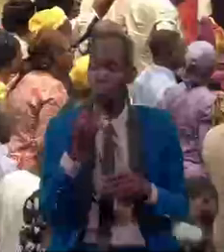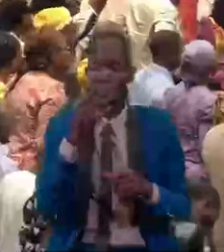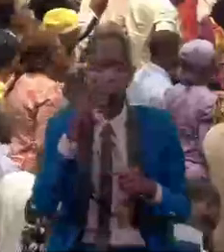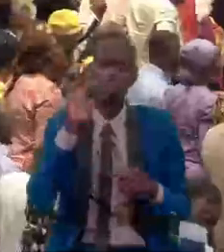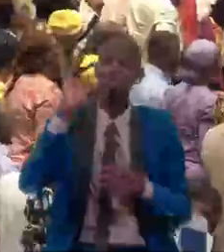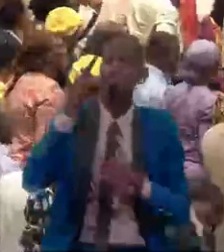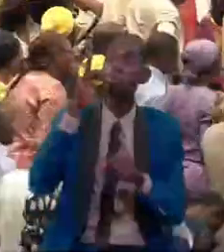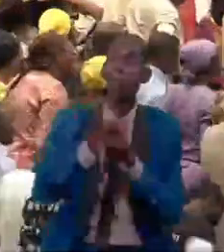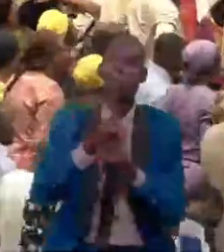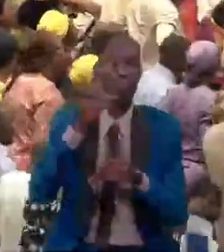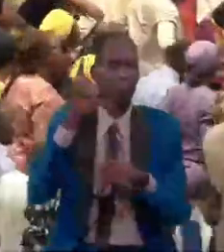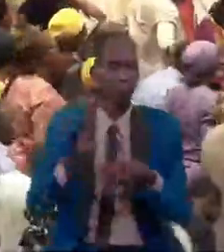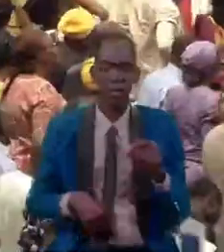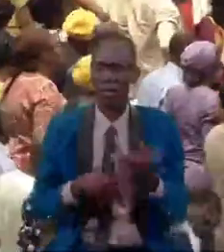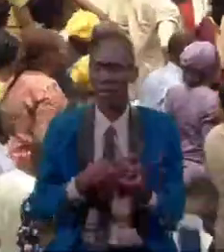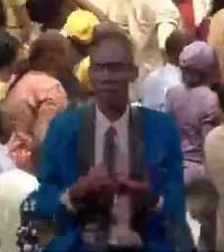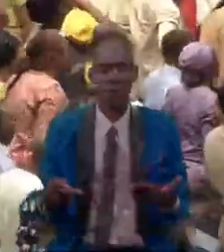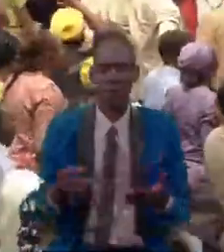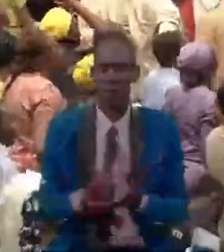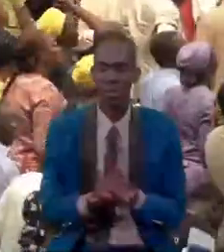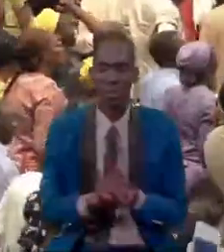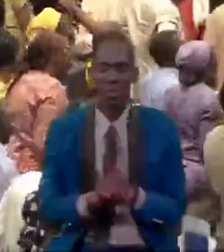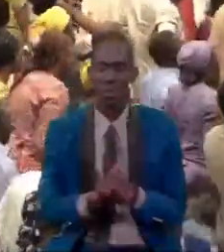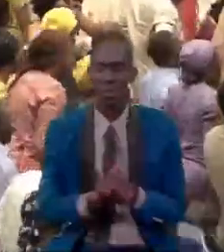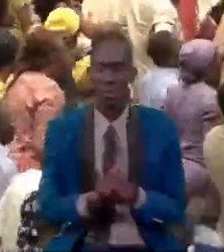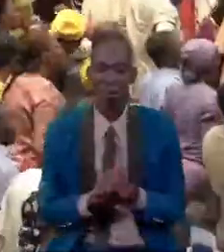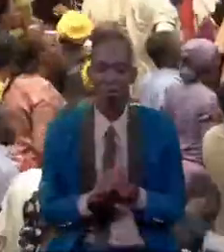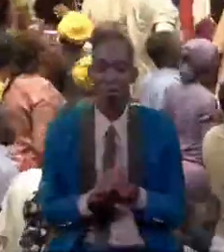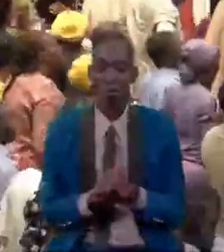La promesse ne peut jamais échouer. Ça ne peut jamais faillir.